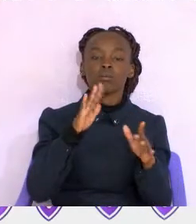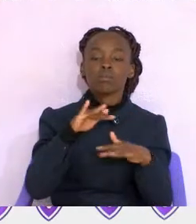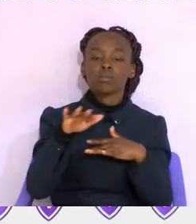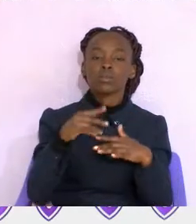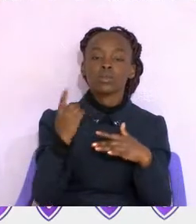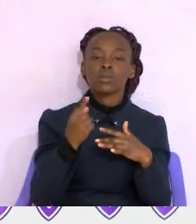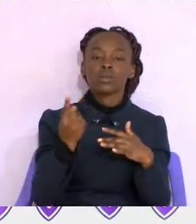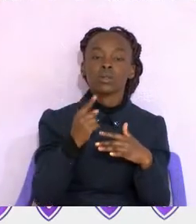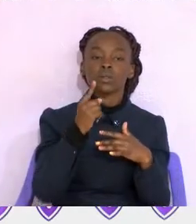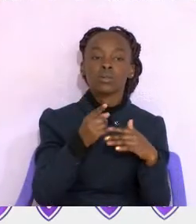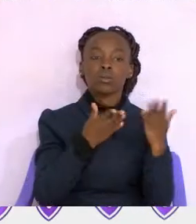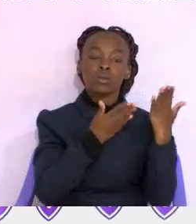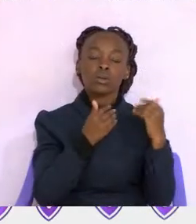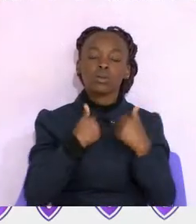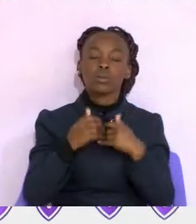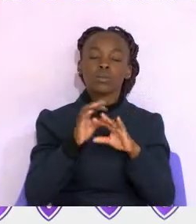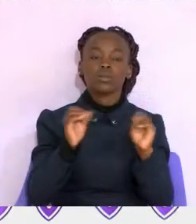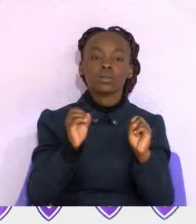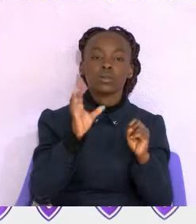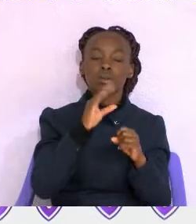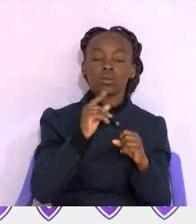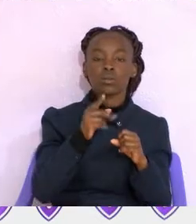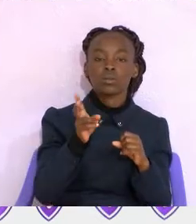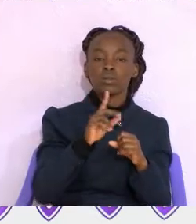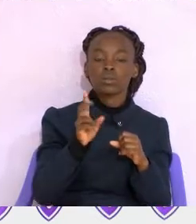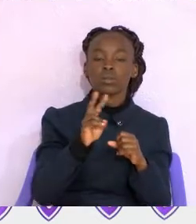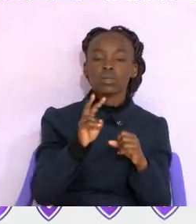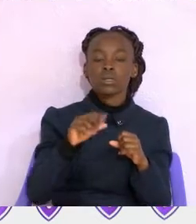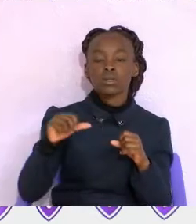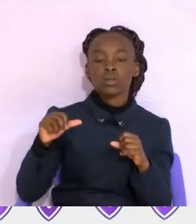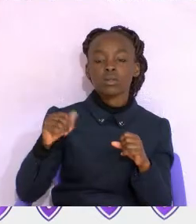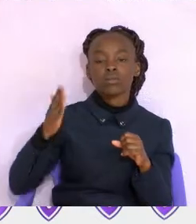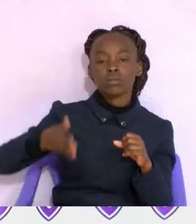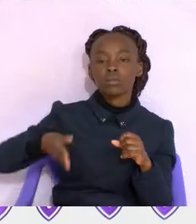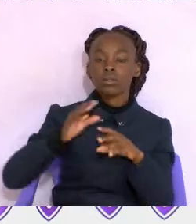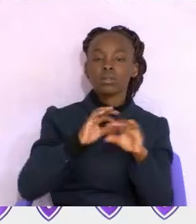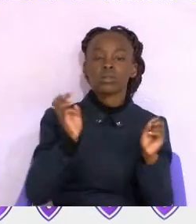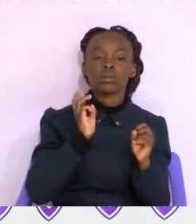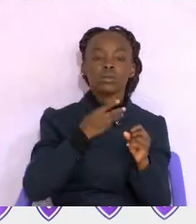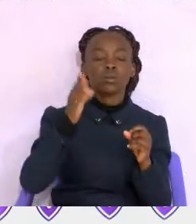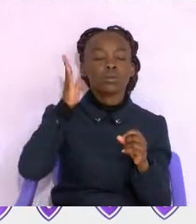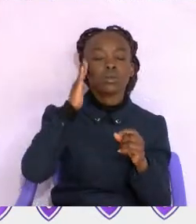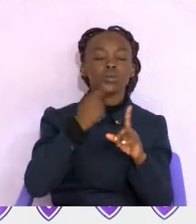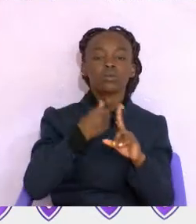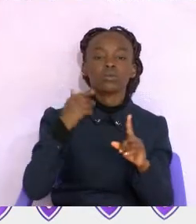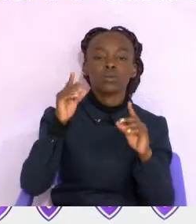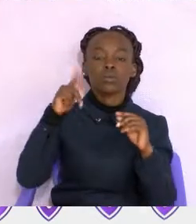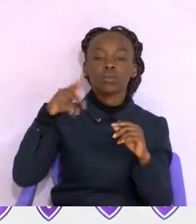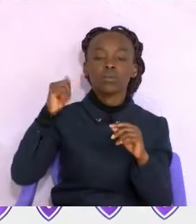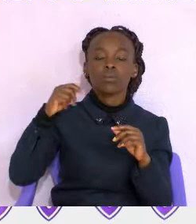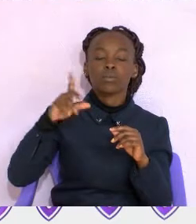Unaweza kufika mahala hauoni mbele, hauoni nyuma. Lakini nataka tukajifundishe kwa Paulo. Wapendwa, alikuwa mwanadamu kama